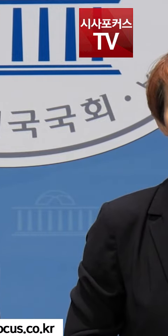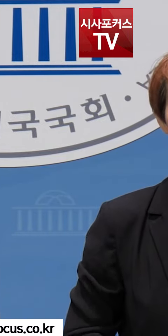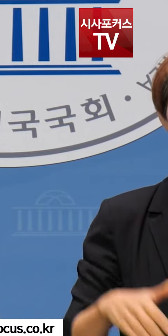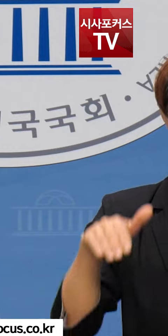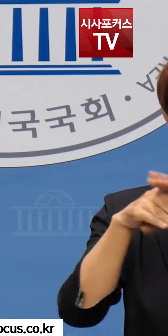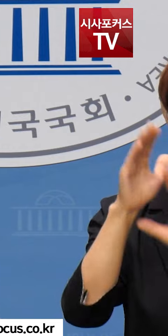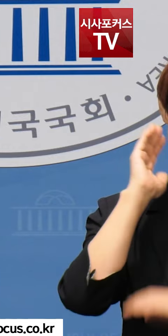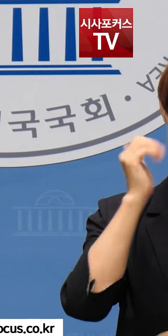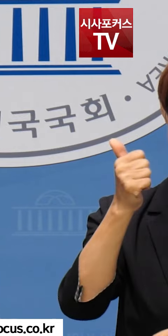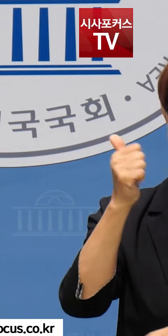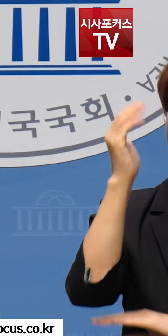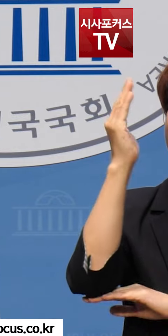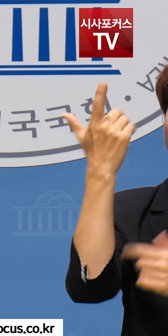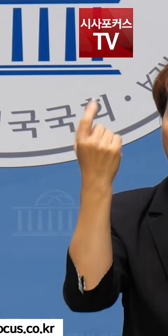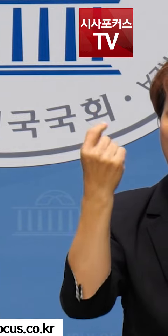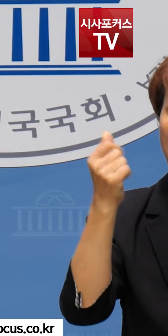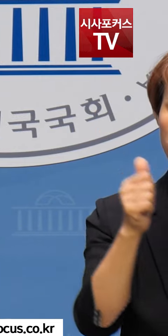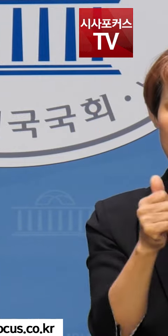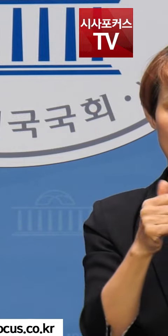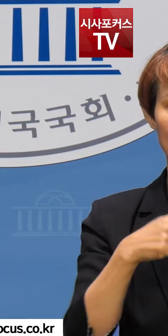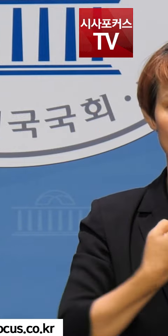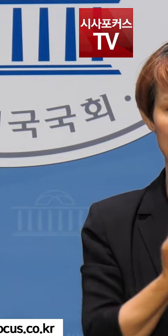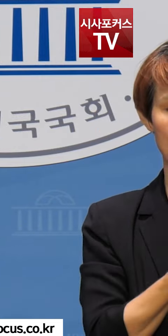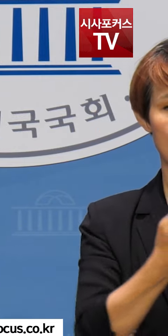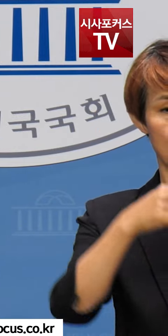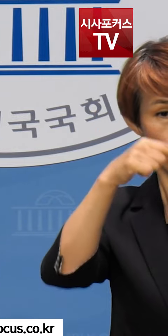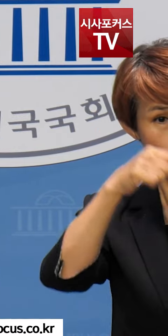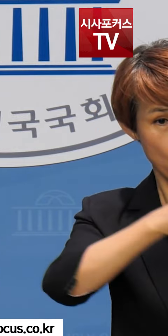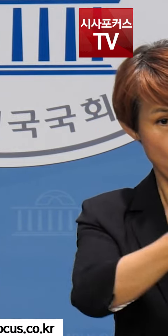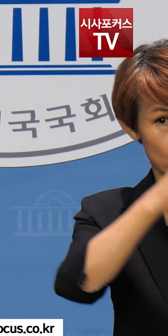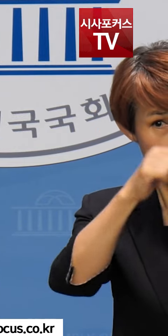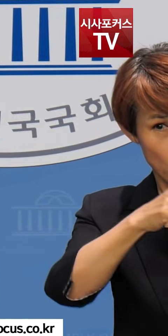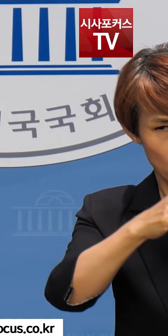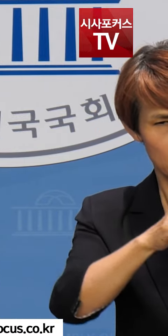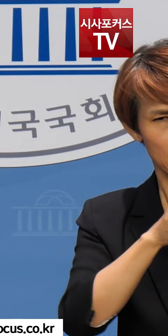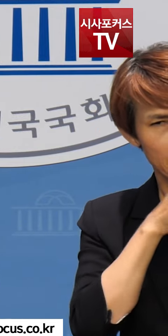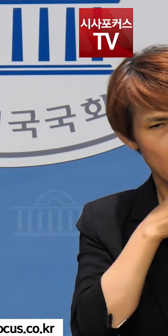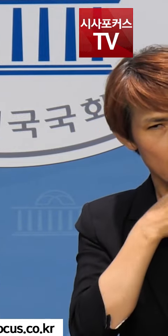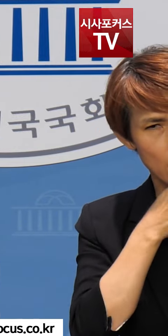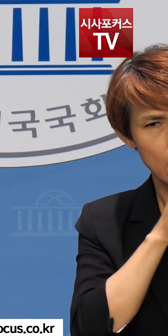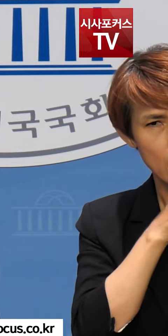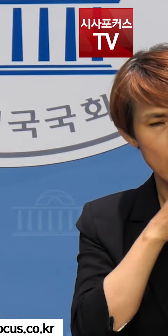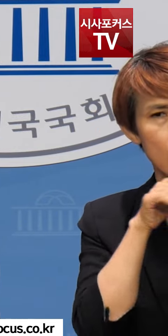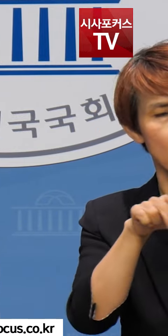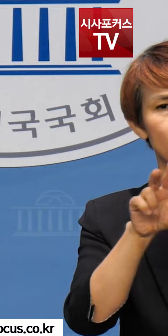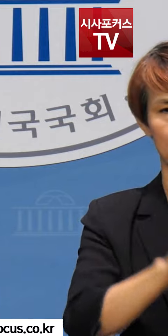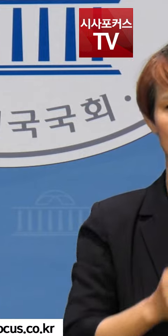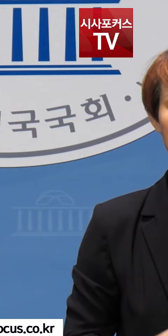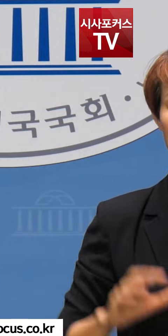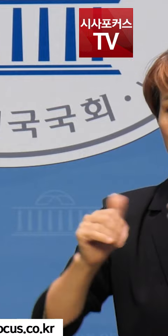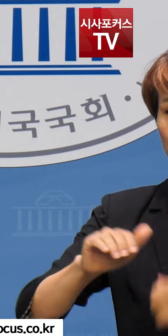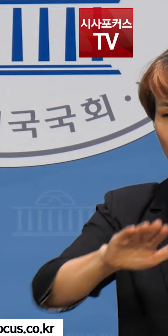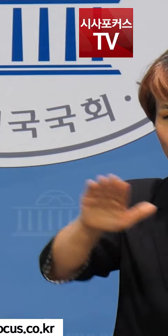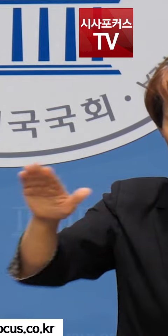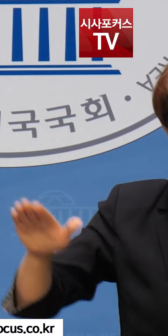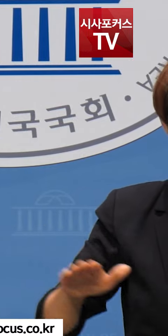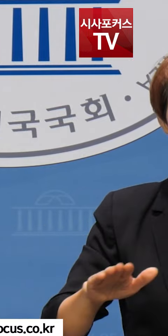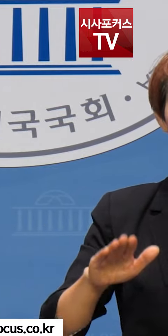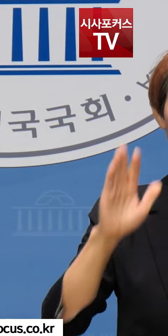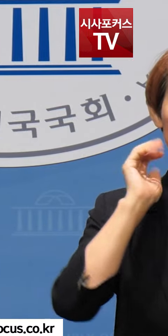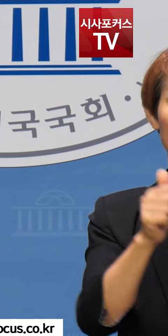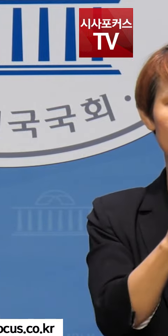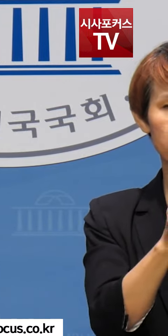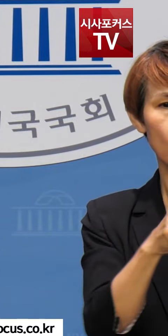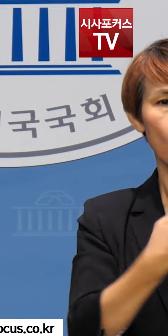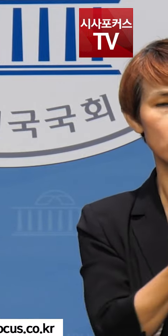대통령이 언급한 것처럼 영부인 단독 외교가 사실인가 하는 점입니다. 많은 국민은 영부인 단독 외교가